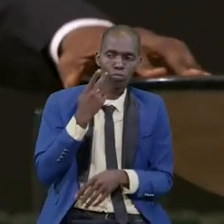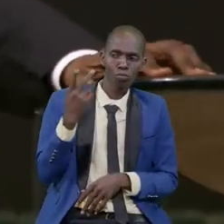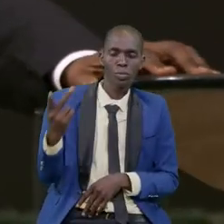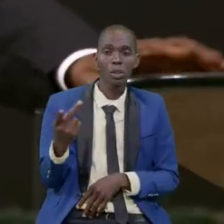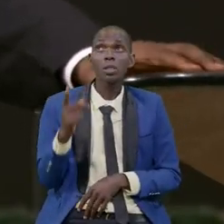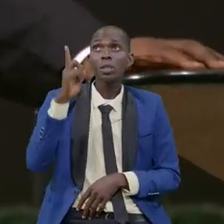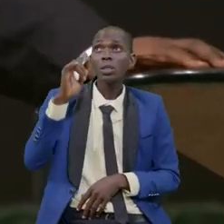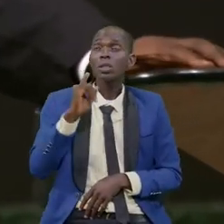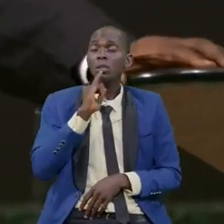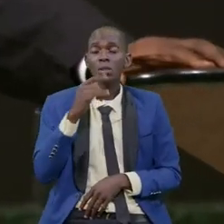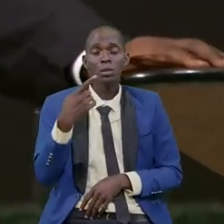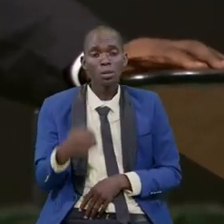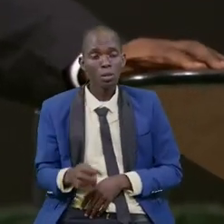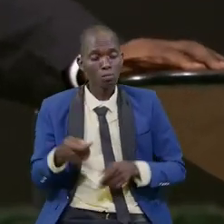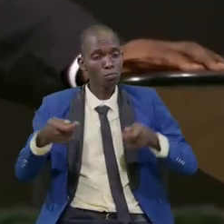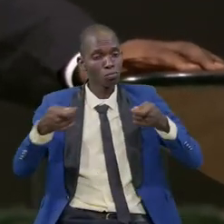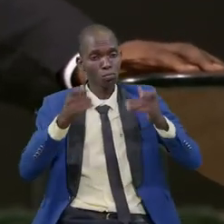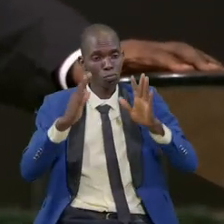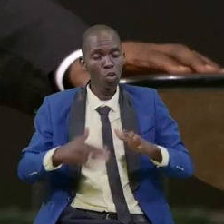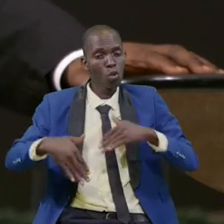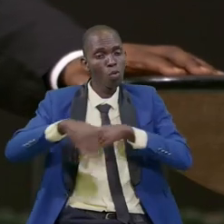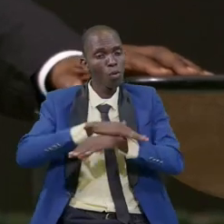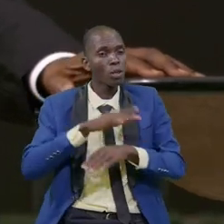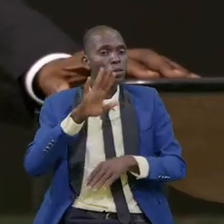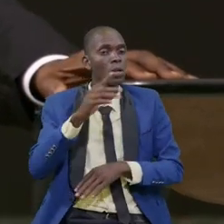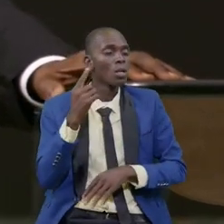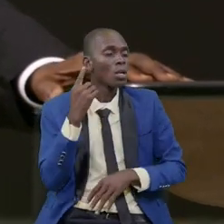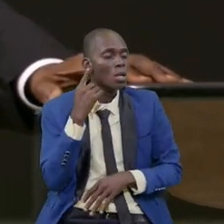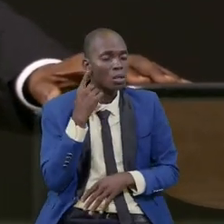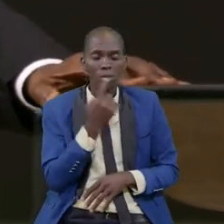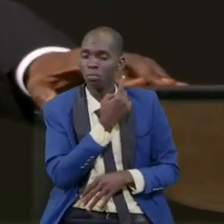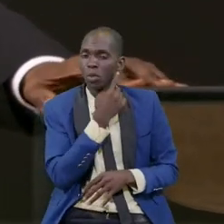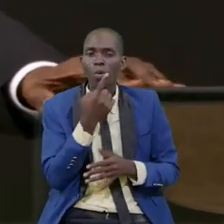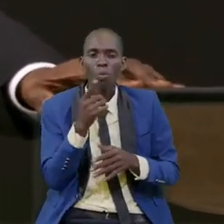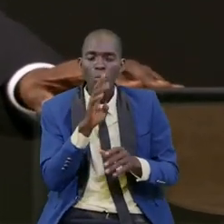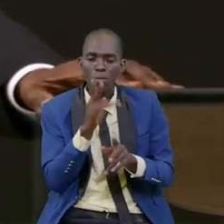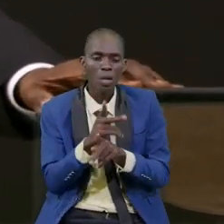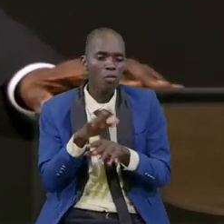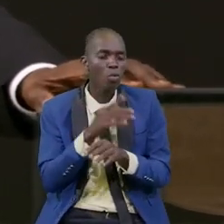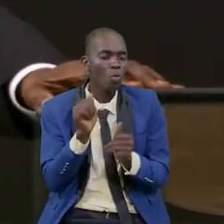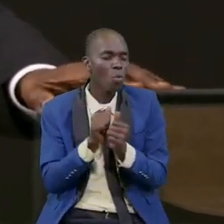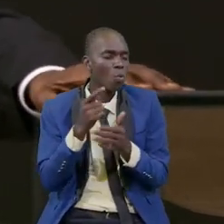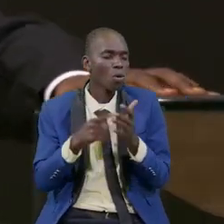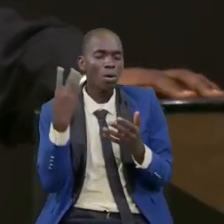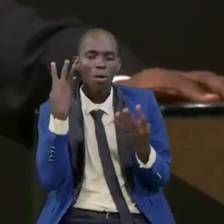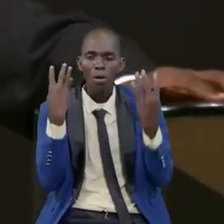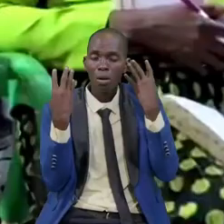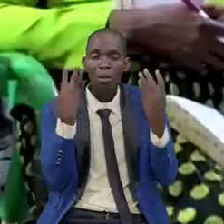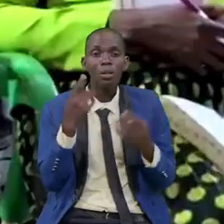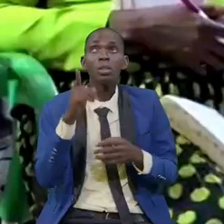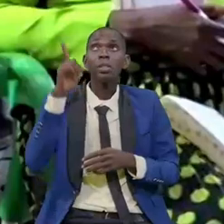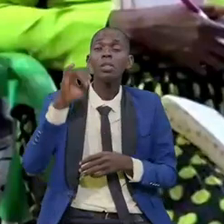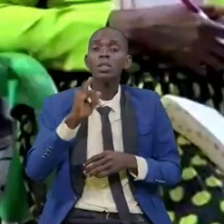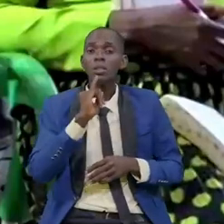Il est Seigneur sur tes oreilles. Tu dois veiller sur ce que tu entends. Il est Seigneur sur tes projets. Il est